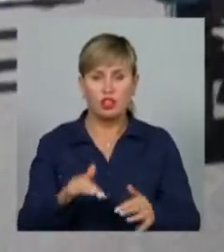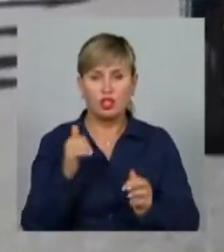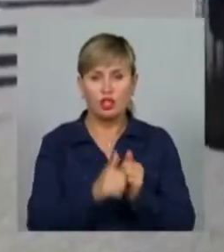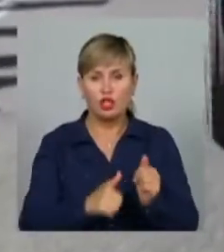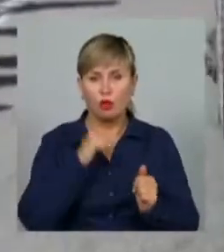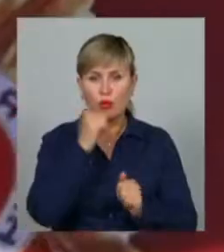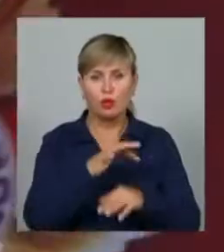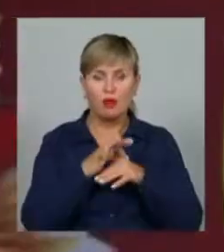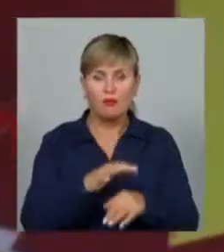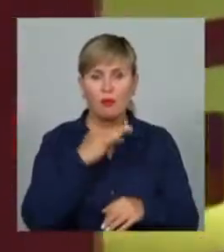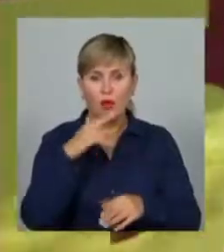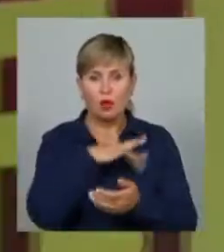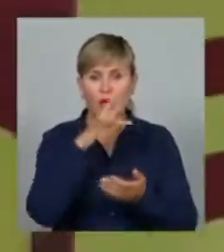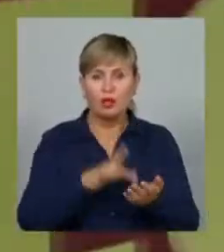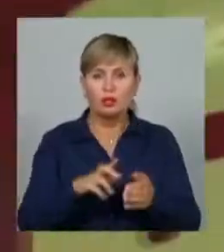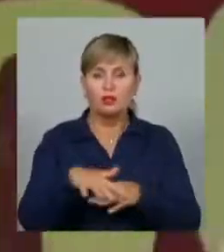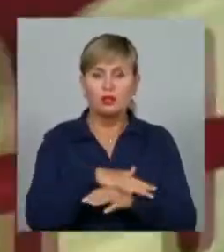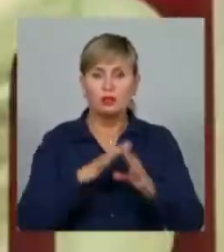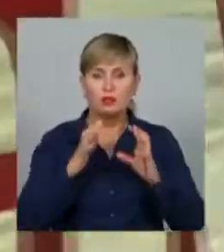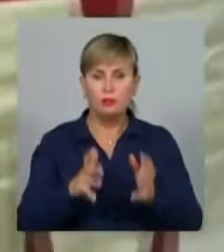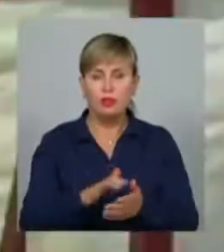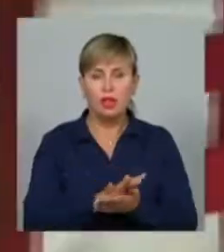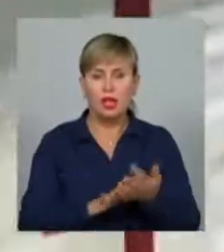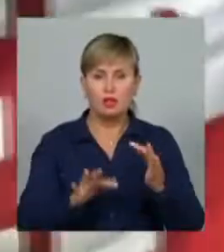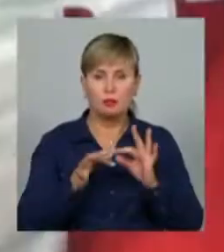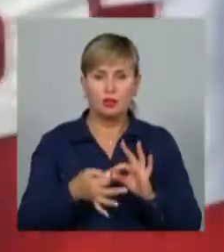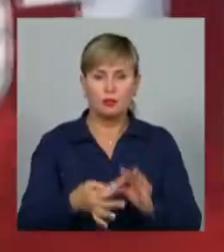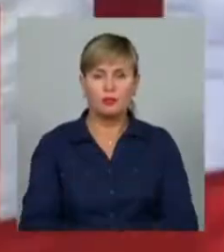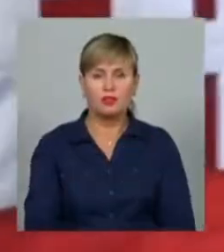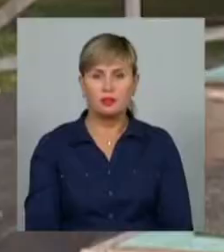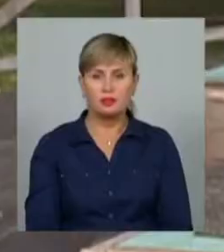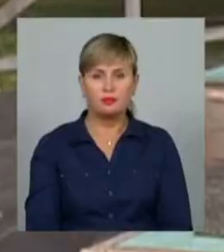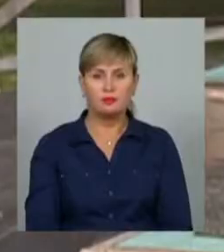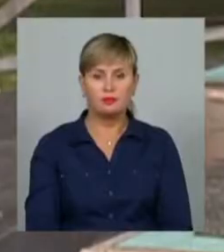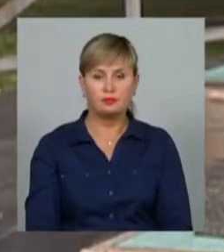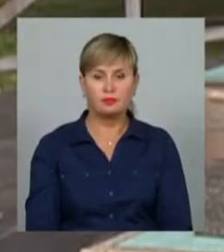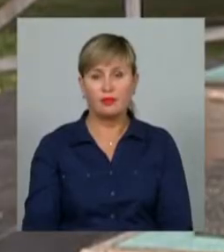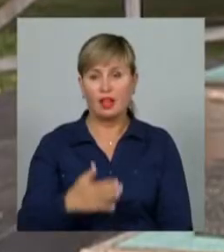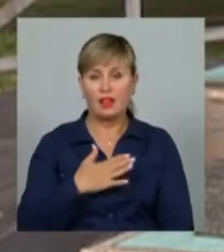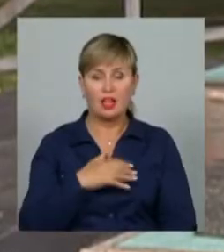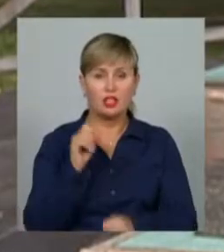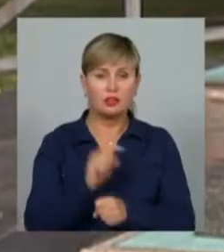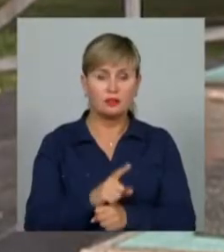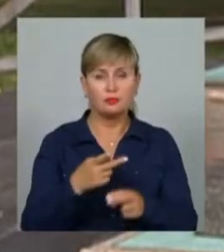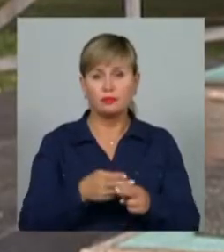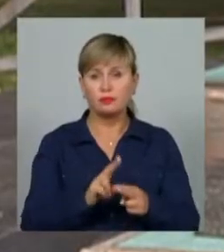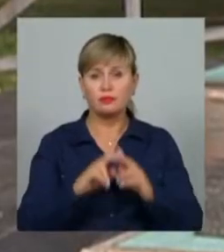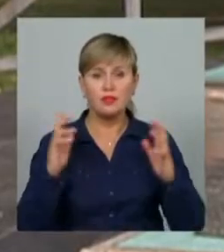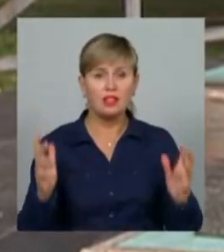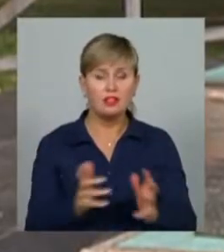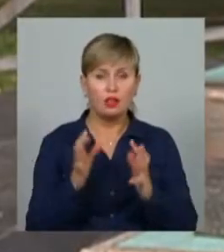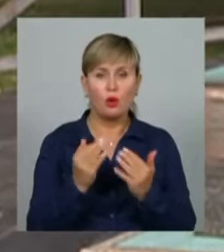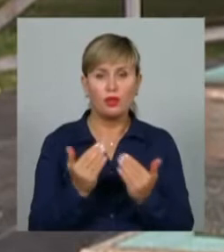ежегодно проводимое во многих городах и странах мира, репортаж Романа Нощенко. Наша задача – это сохранить о